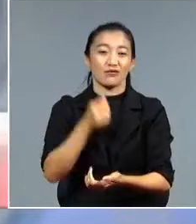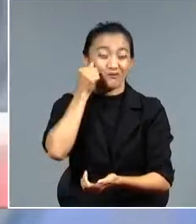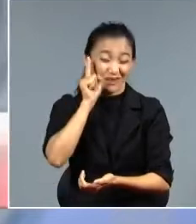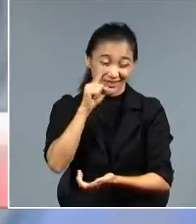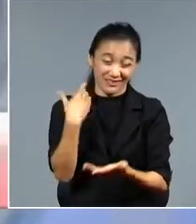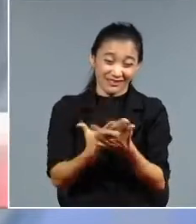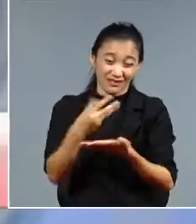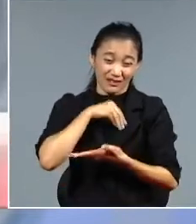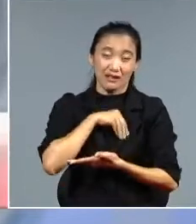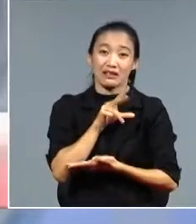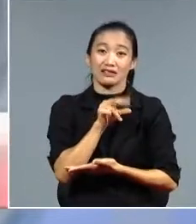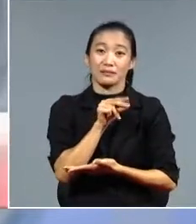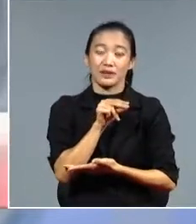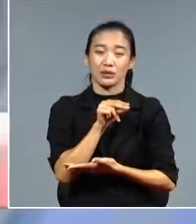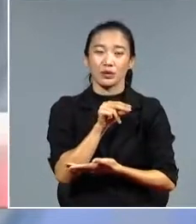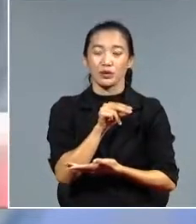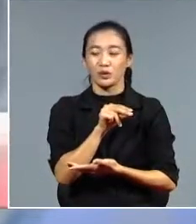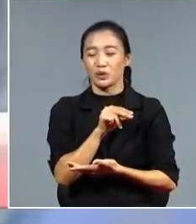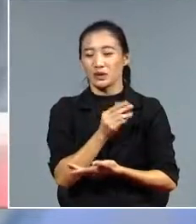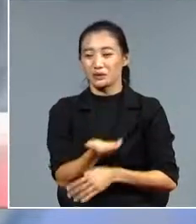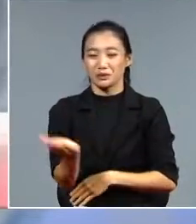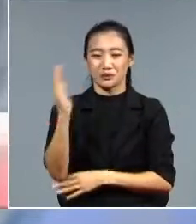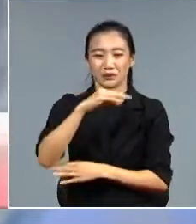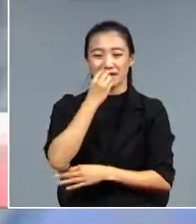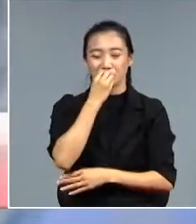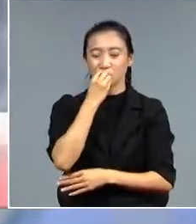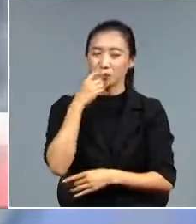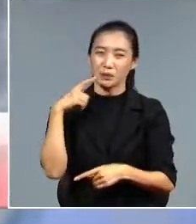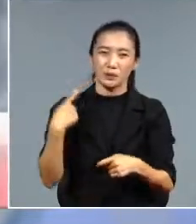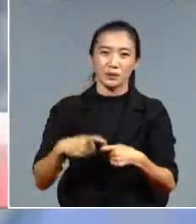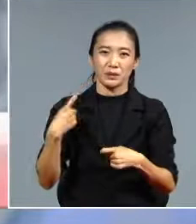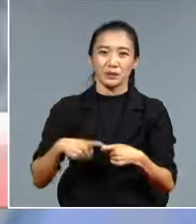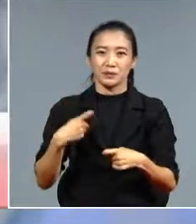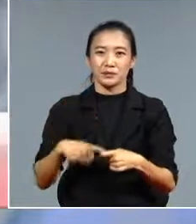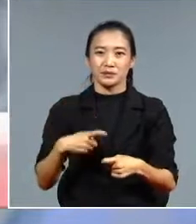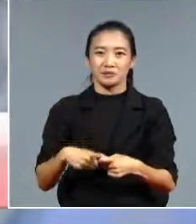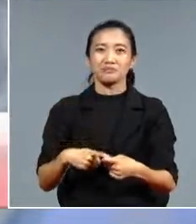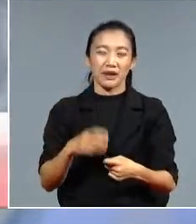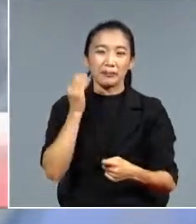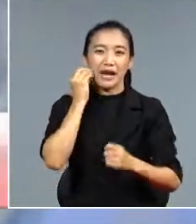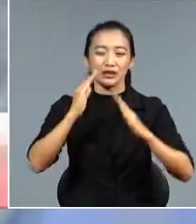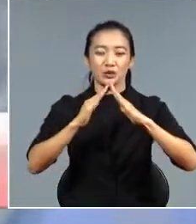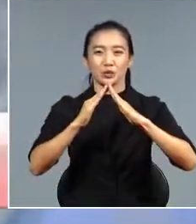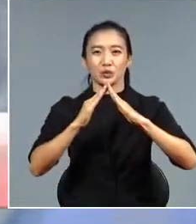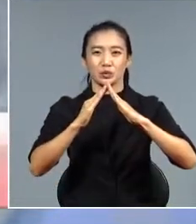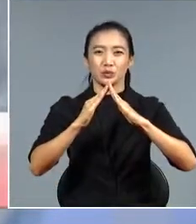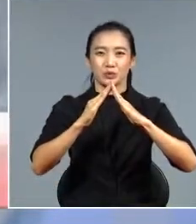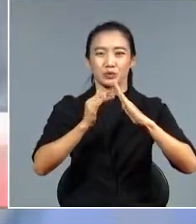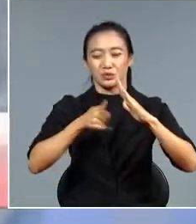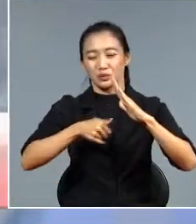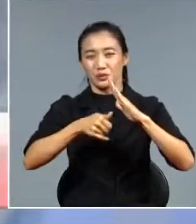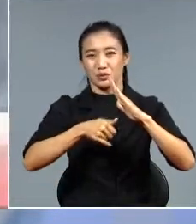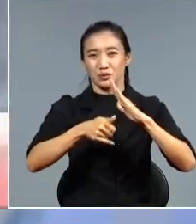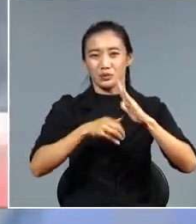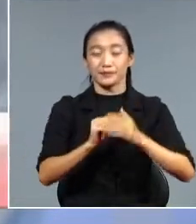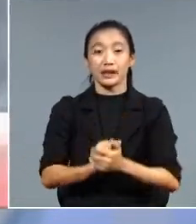นะ ค่ะ เนี่ยครับอยู่แบบนี้คุณผู้ชม คือผู้ใหญ่สลิงคารเคยบอกว่